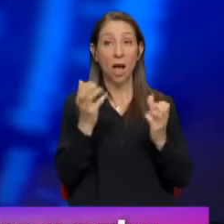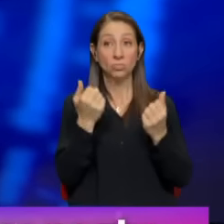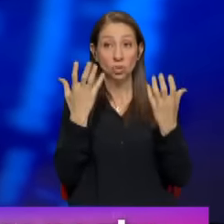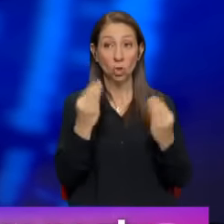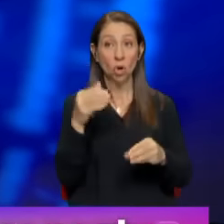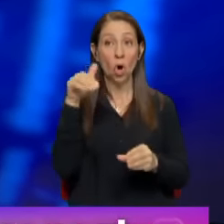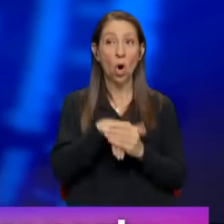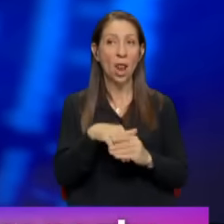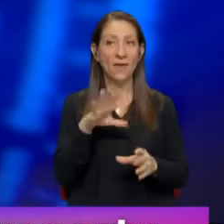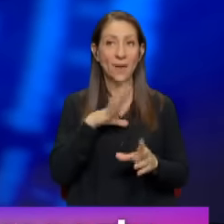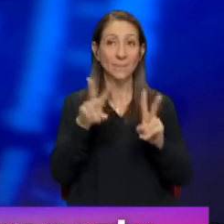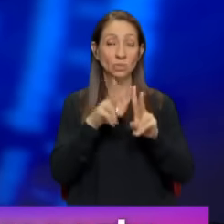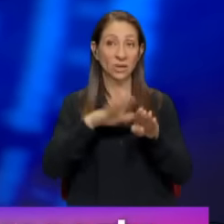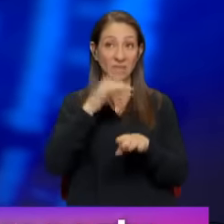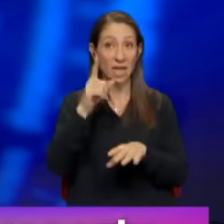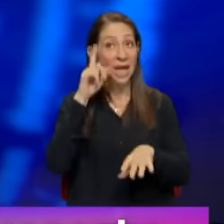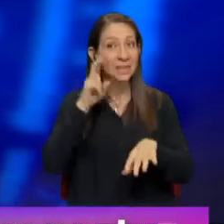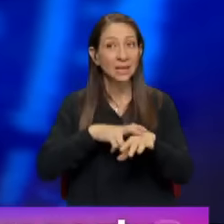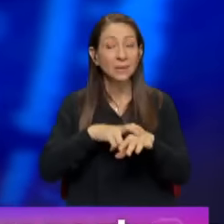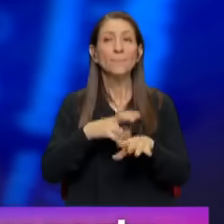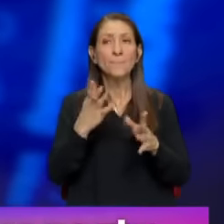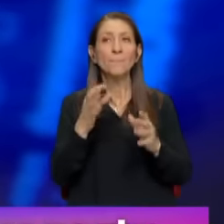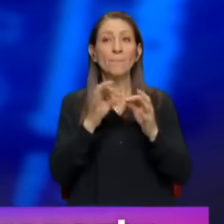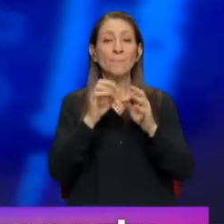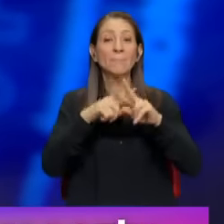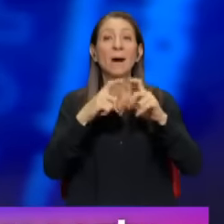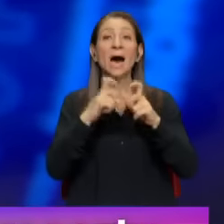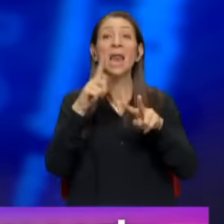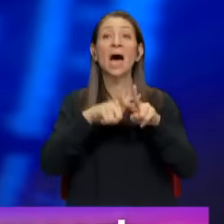olduğu oylar var Mansur Yavaş'ın. Hatırlatalım. Peki Bala